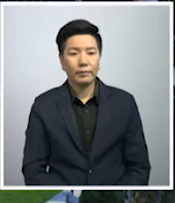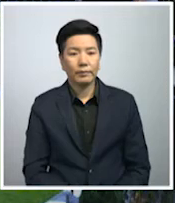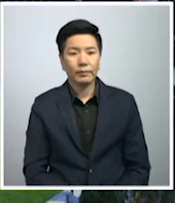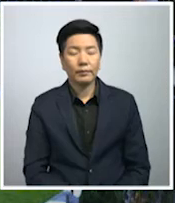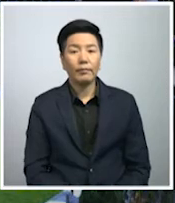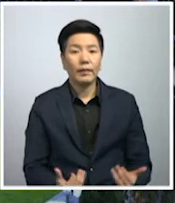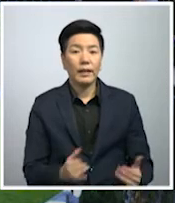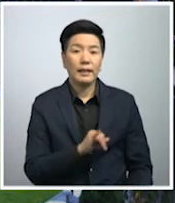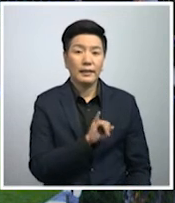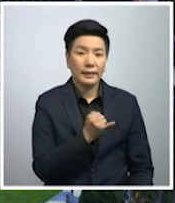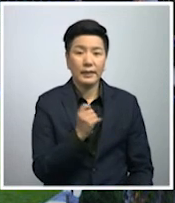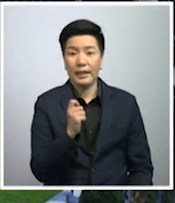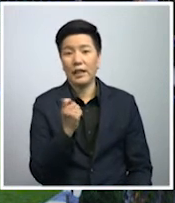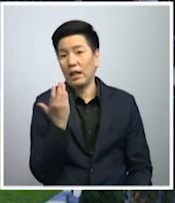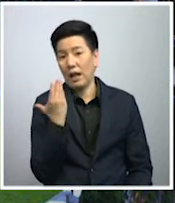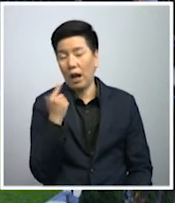และในวันจันทร์และวันอังคารที่ผ่านมานะครับคุณผู้ชมได้ติดตามการประชุมของวุฒิสภามีการพิจารณาประเด็นที่สำคัญมากมายครับและอีกมุมนึงครับในส่วนของวุฒิสภาจะมีการลงพื้นที่ไปพบกับพี่น้องประชาชนและในช่วงเดือนกรกฎาคมและสิงหาคมนี้จะไปพบกับพี่น้องประชาชนในภาคเหนือตอนบนครับอ่ะ